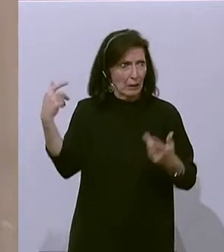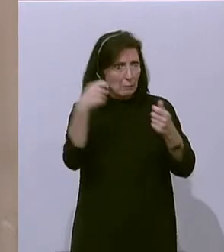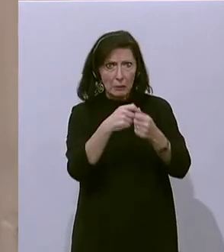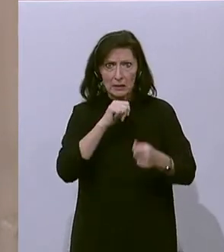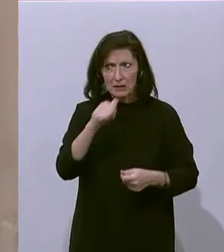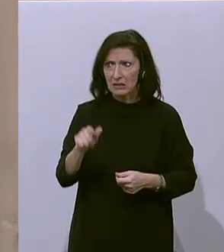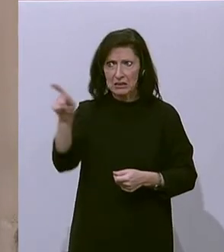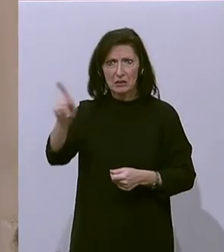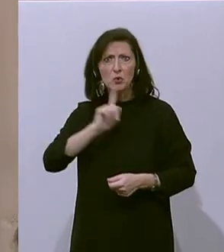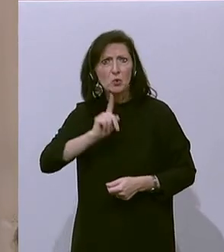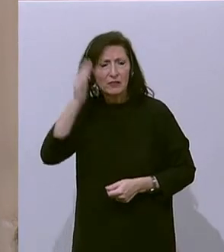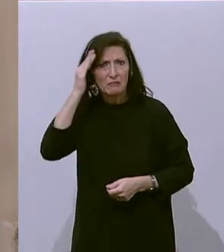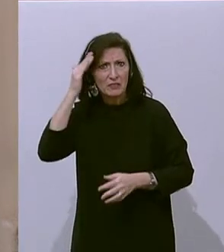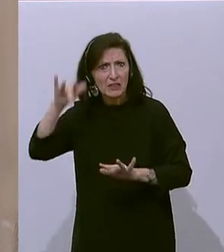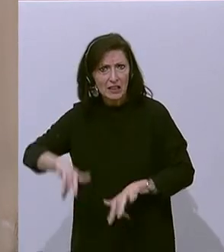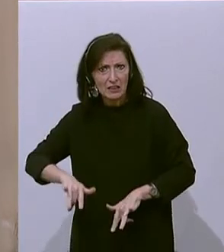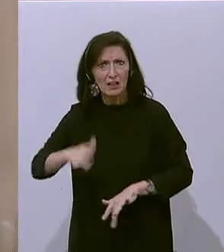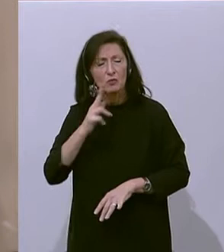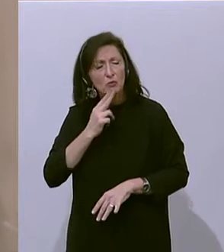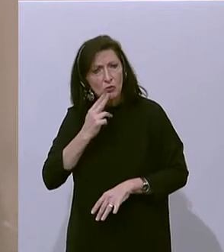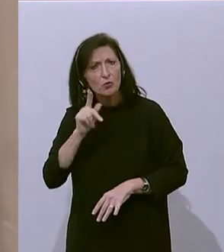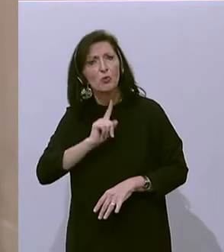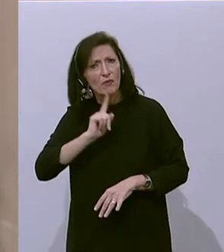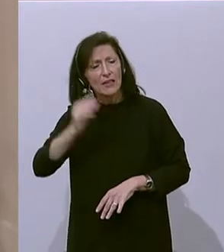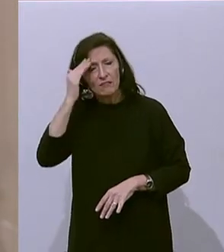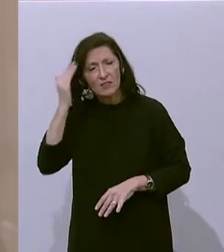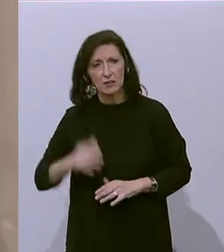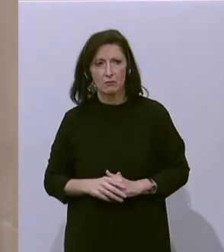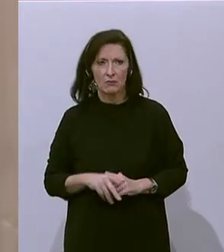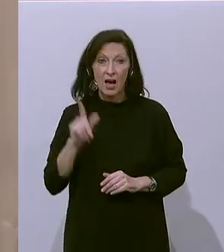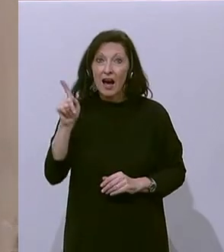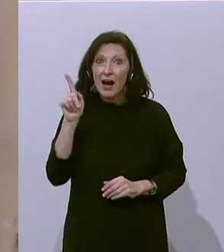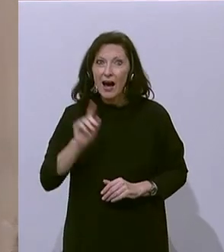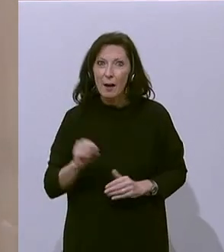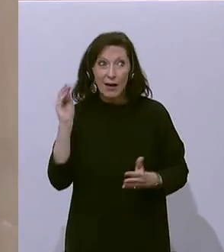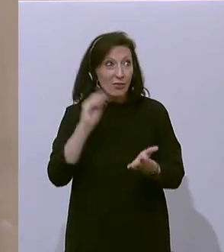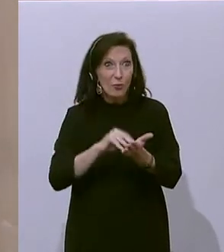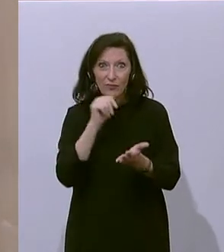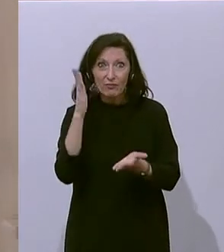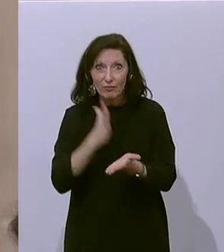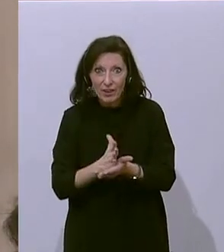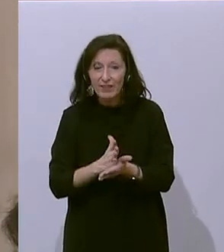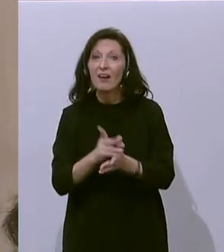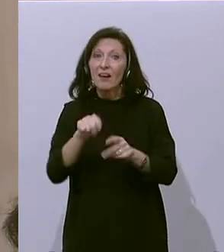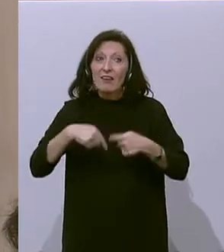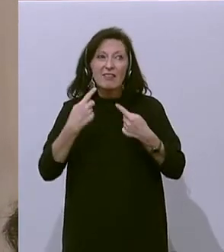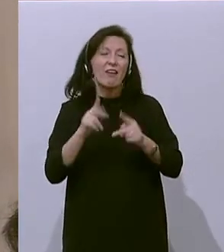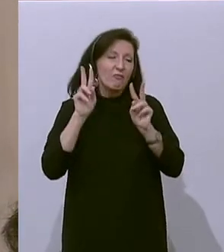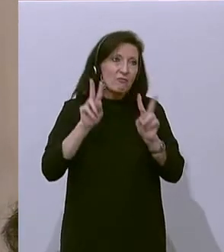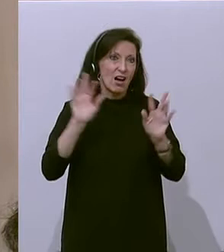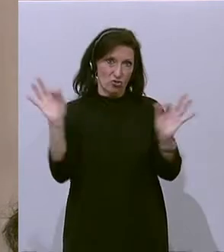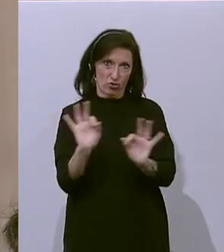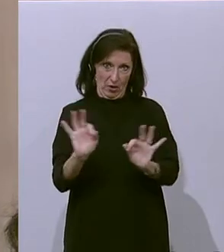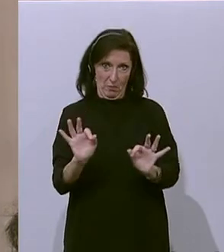attestiert hatte. Aber dem nicht genug, soll es auch ein Angebot, und das ist das wirklich Signifikante und Dramatische an